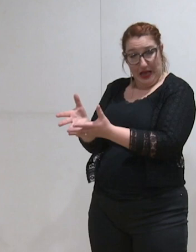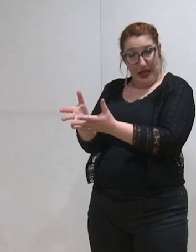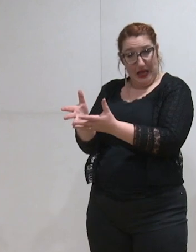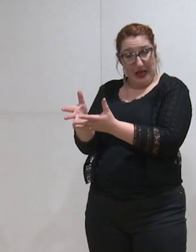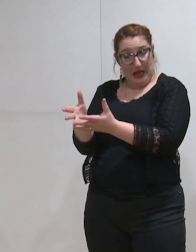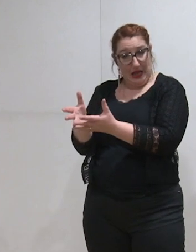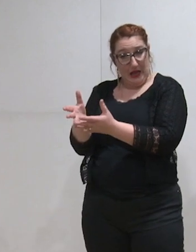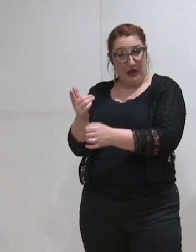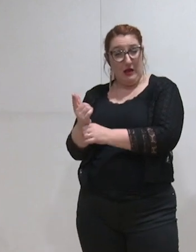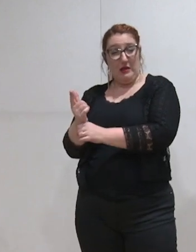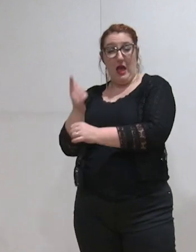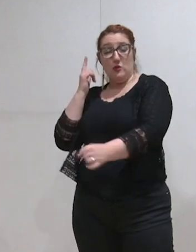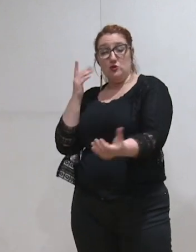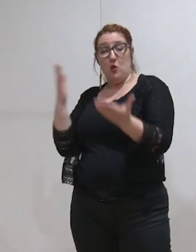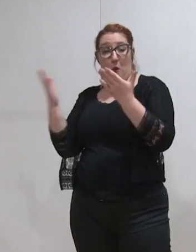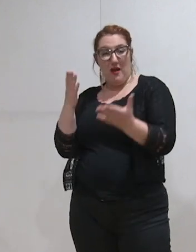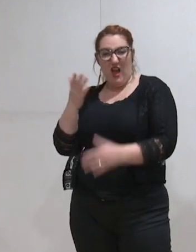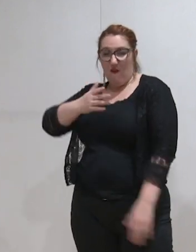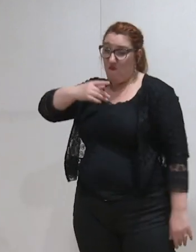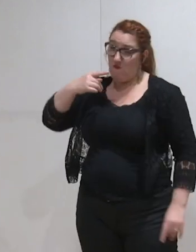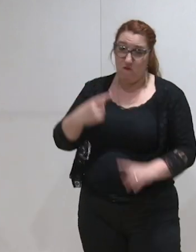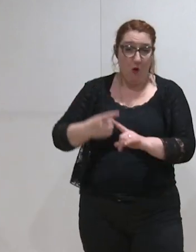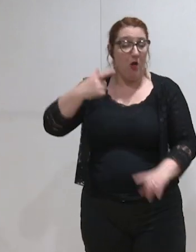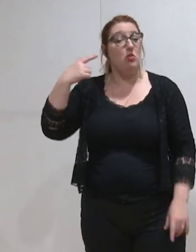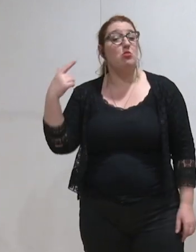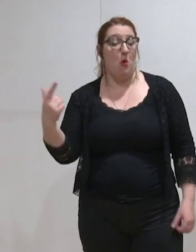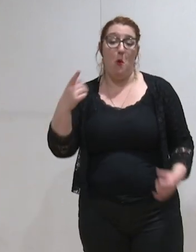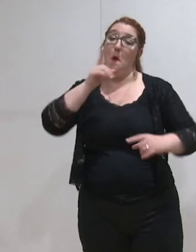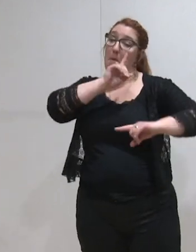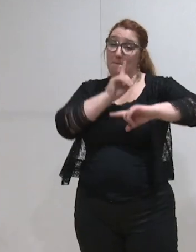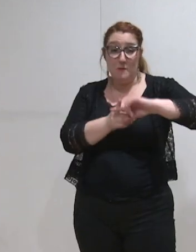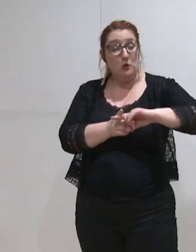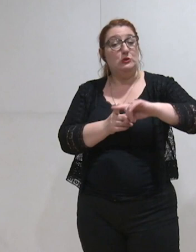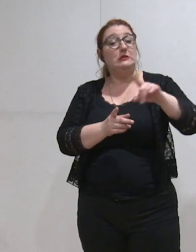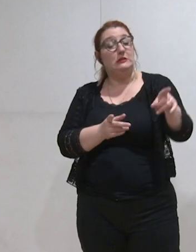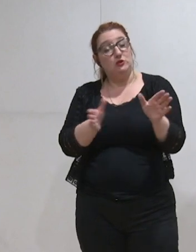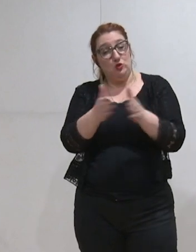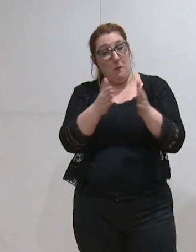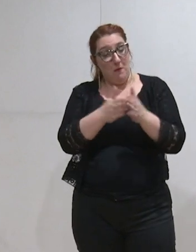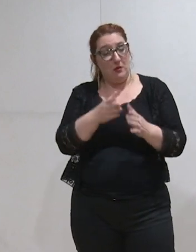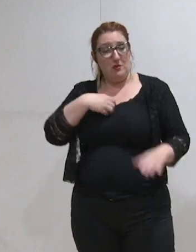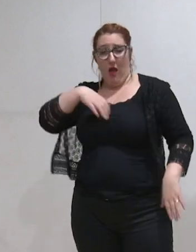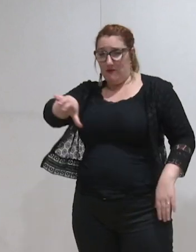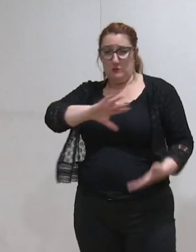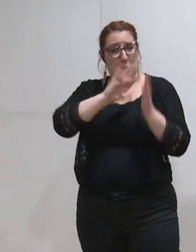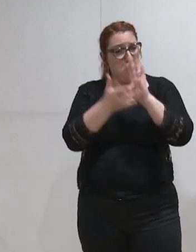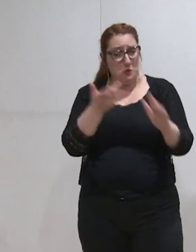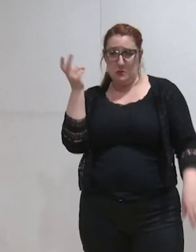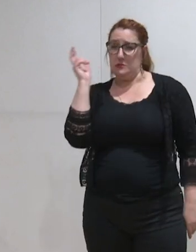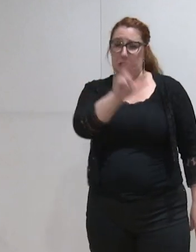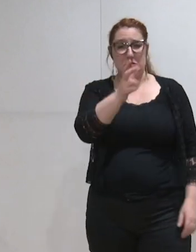qu'elleétait il y a 2 ans si vous lui demandez d'assumer tous les investissement si vous lui